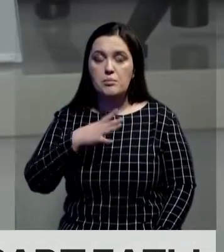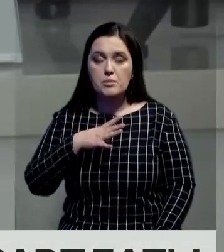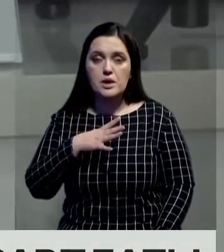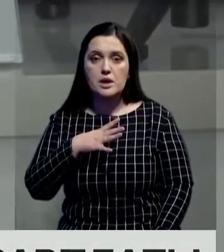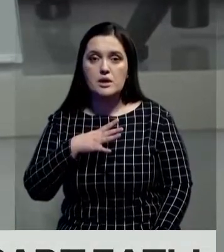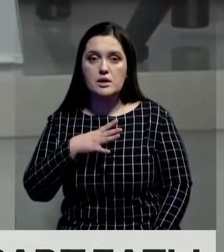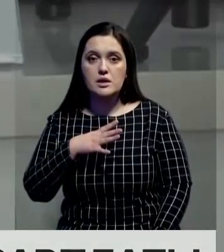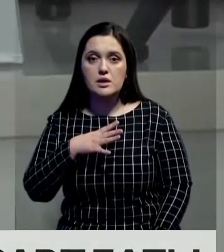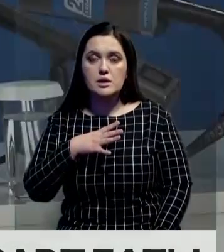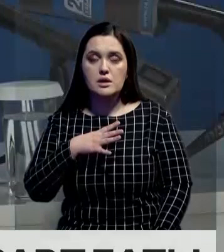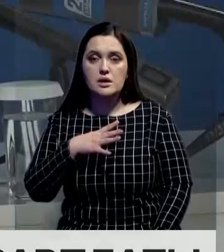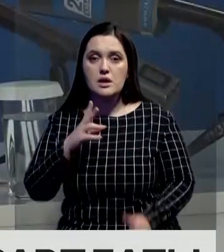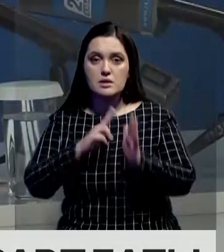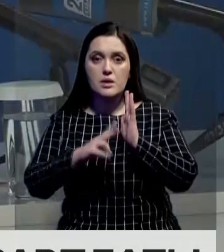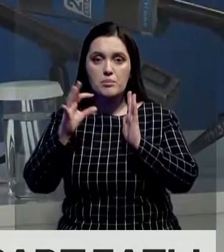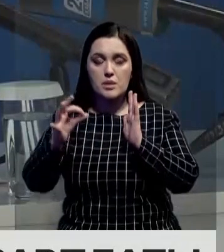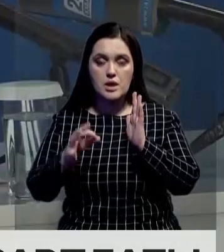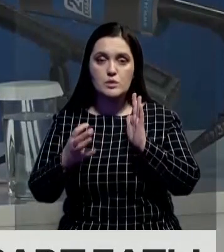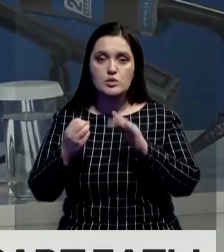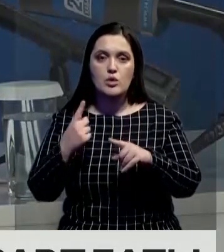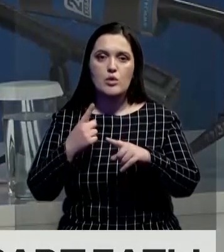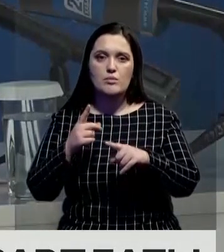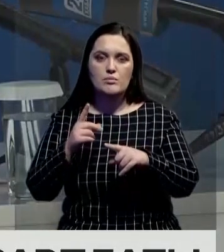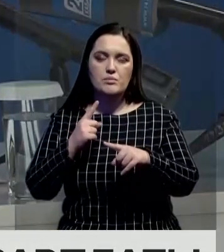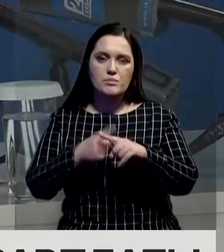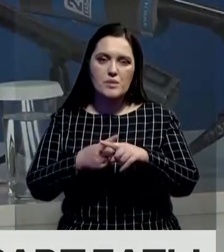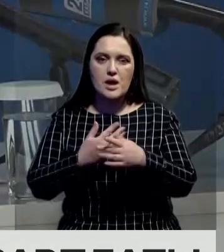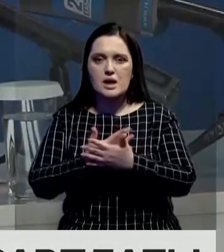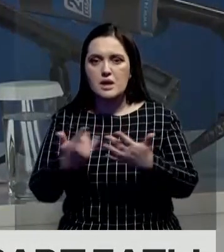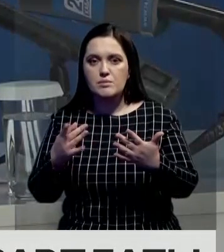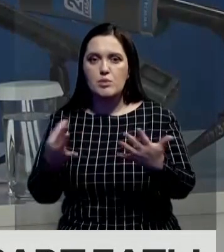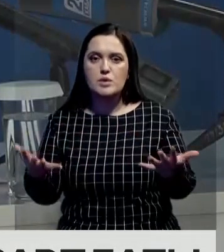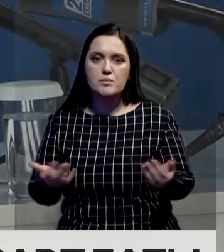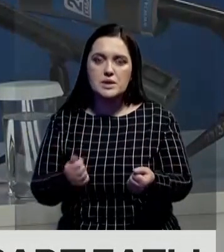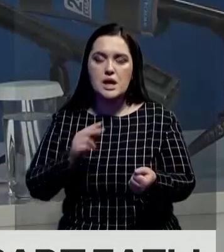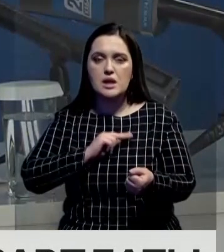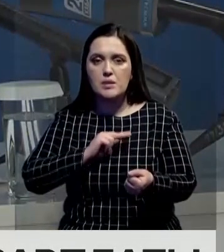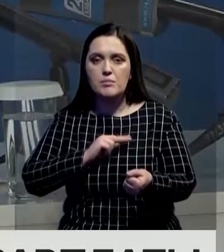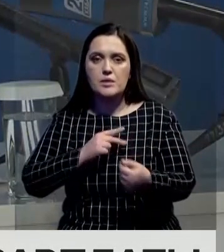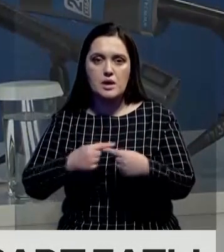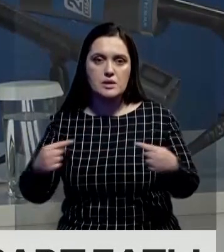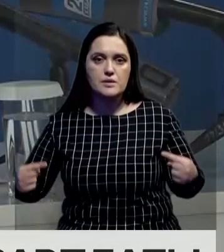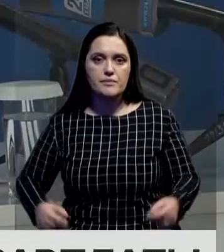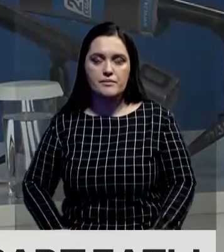спасатели, они на 70%. Ну и плюс особые надбавки там по спасению, работа с трупами.